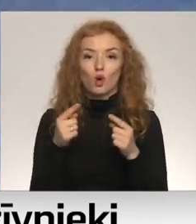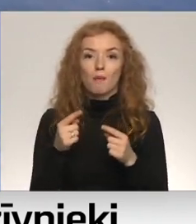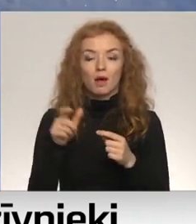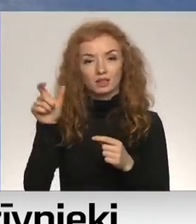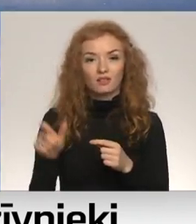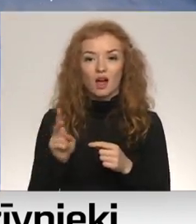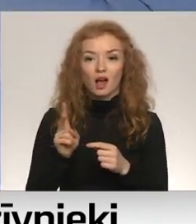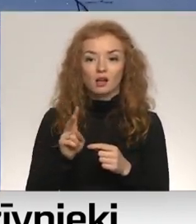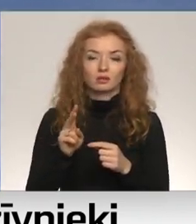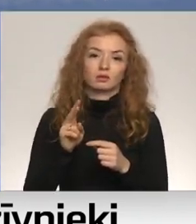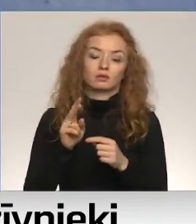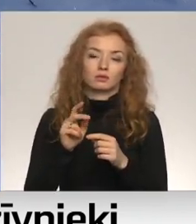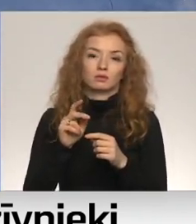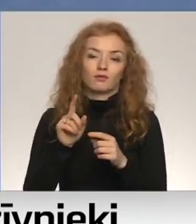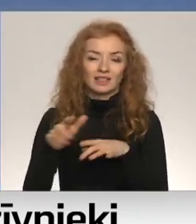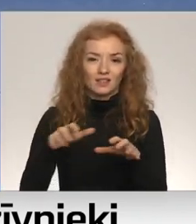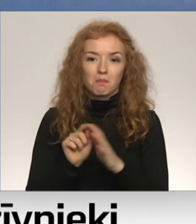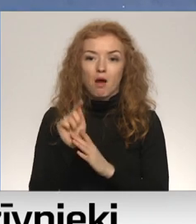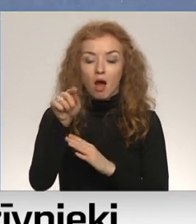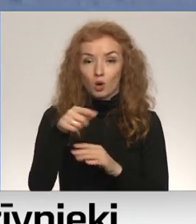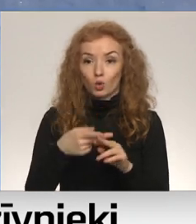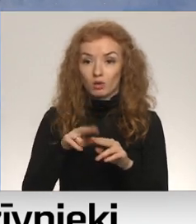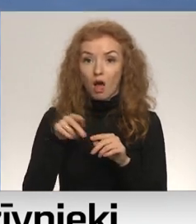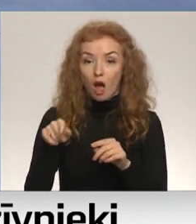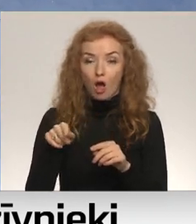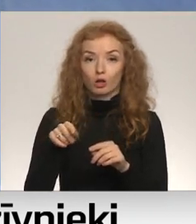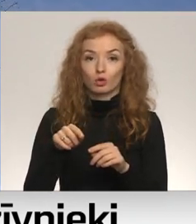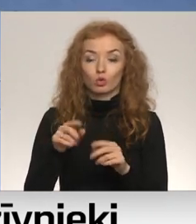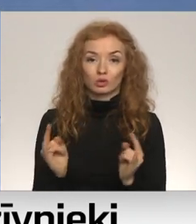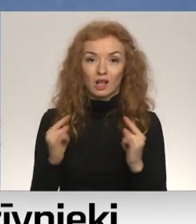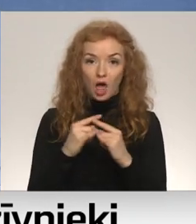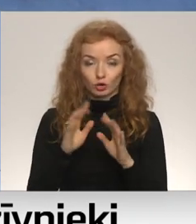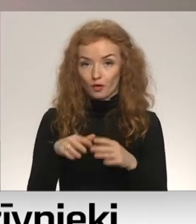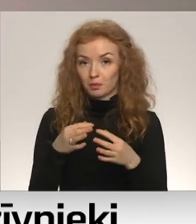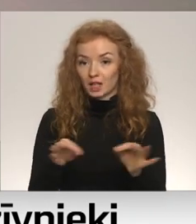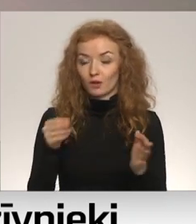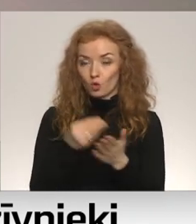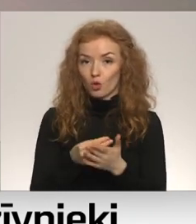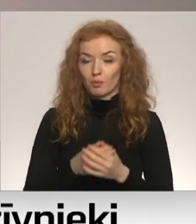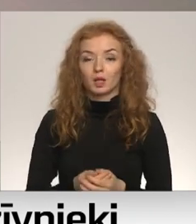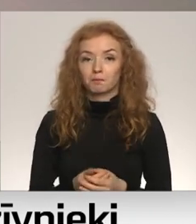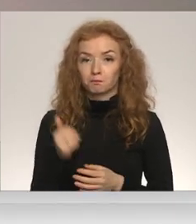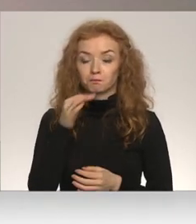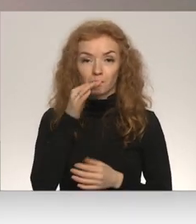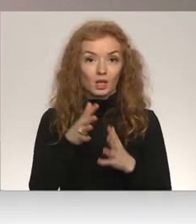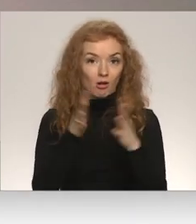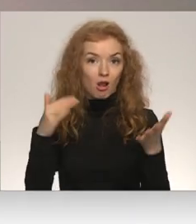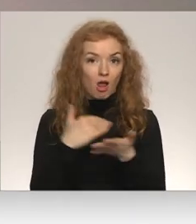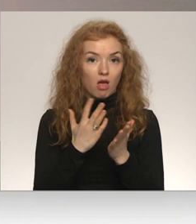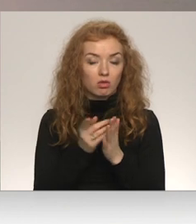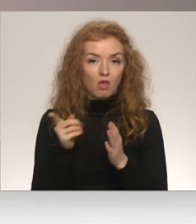pārnaču medībām. Problēma esot tā, ka šādus slazdus joprojām brīvi var iegādāties. Lielākā daļa viņus uzstāda